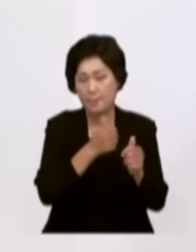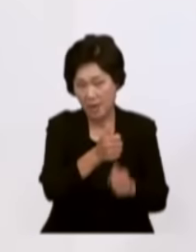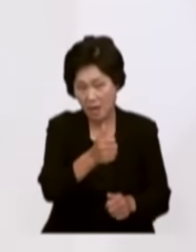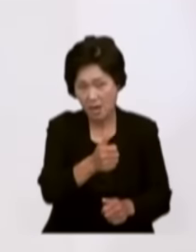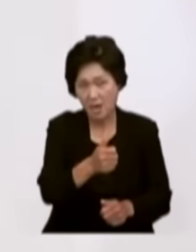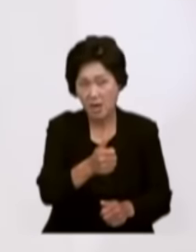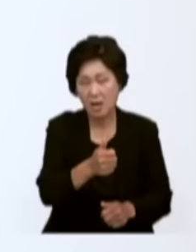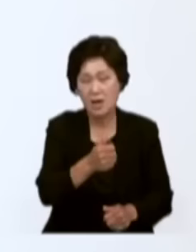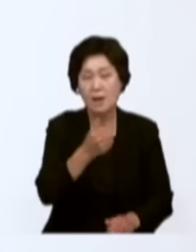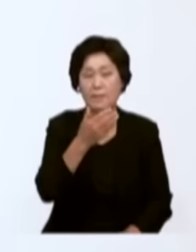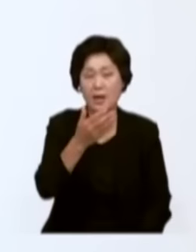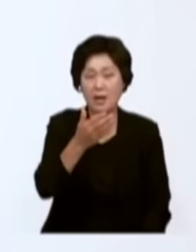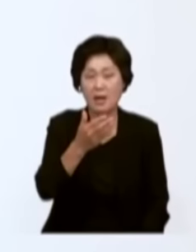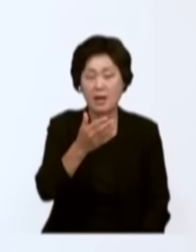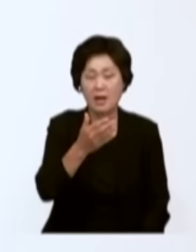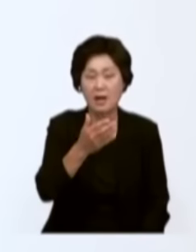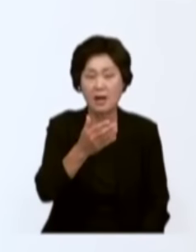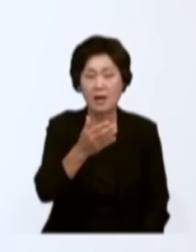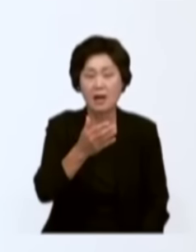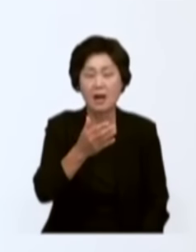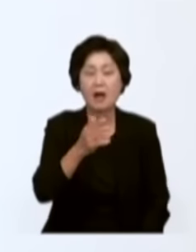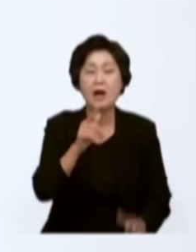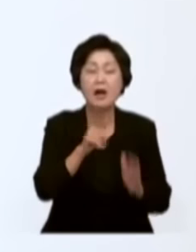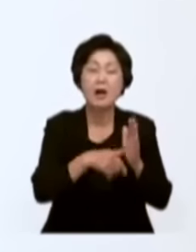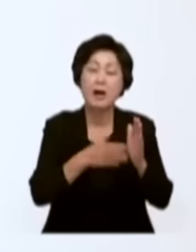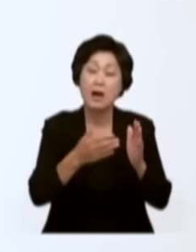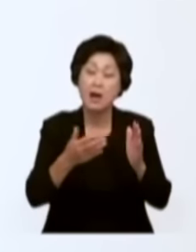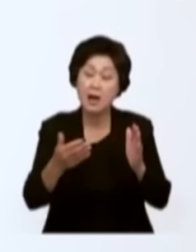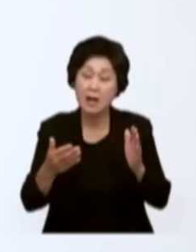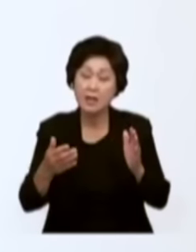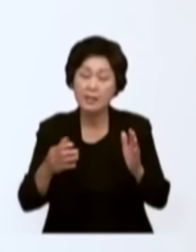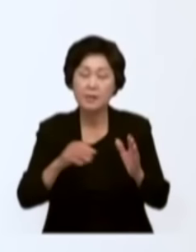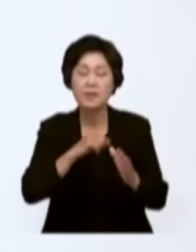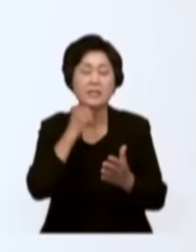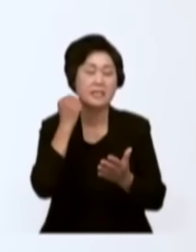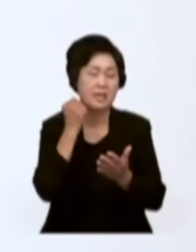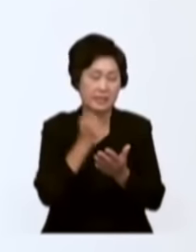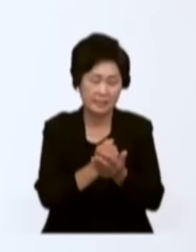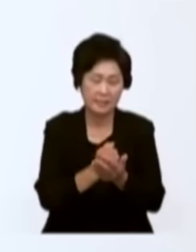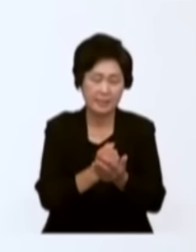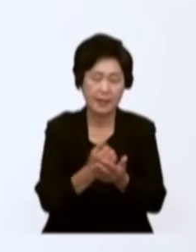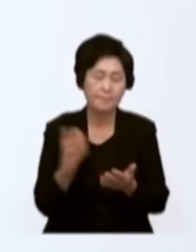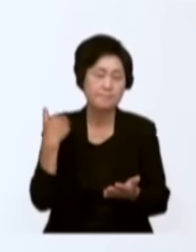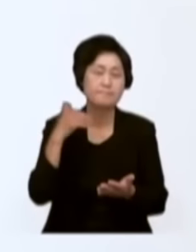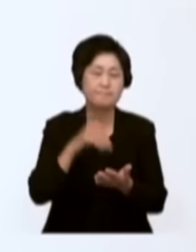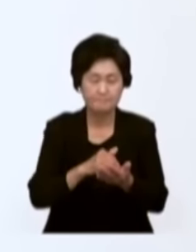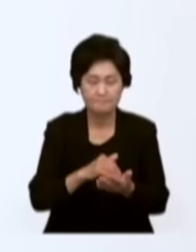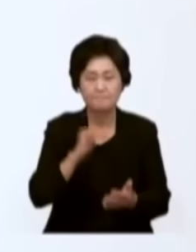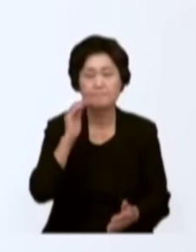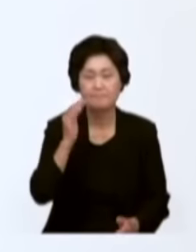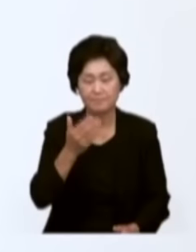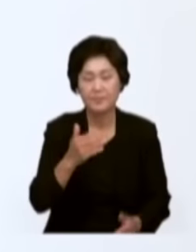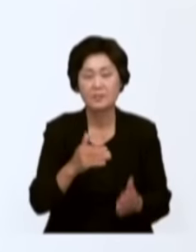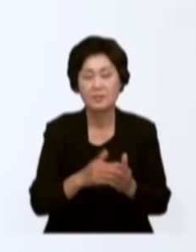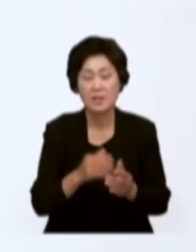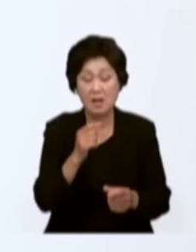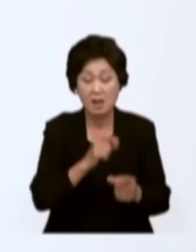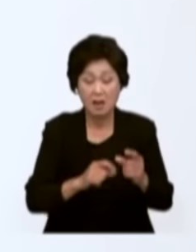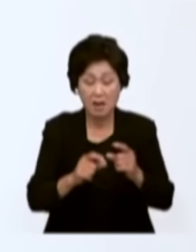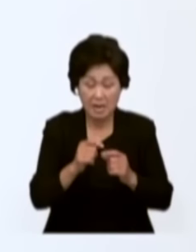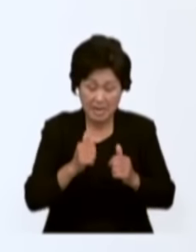오기 시작했더니 정상적으로 돌아가더라고요. 말도 안 되는 일이 벌어지면서 정말 이제 하나님이 더 열심히